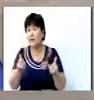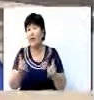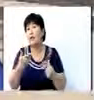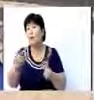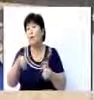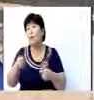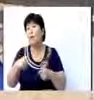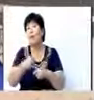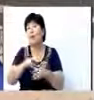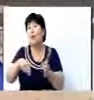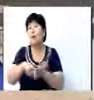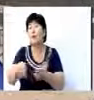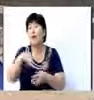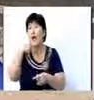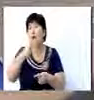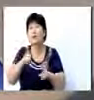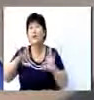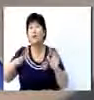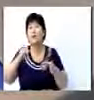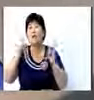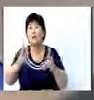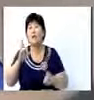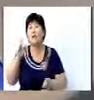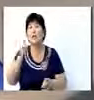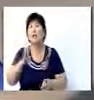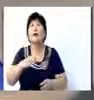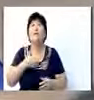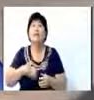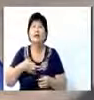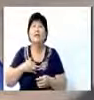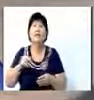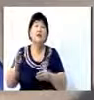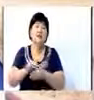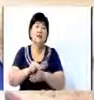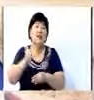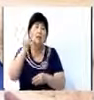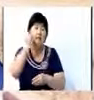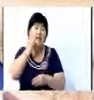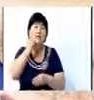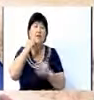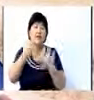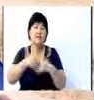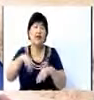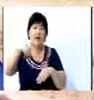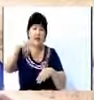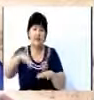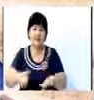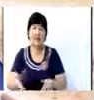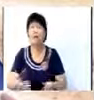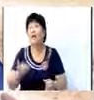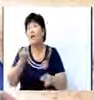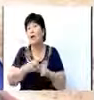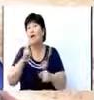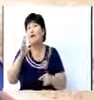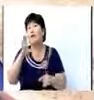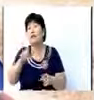мэр города отметил с учетом недавнего несчастном случае наконец важность реконструкция всех устаревших станций эволюция касательно и